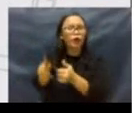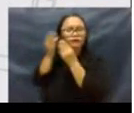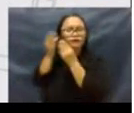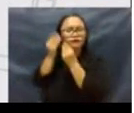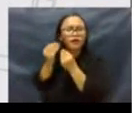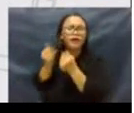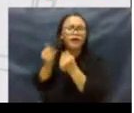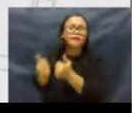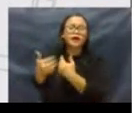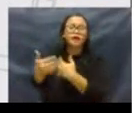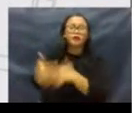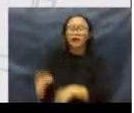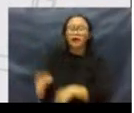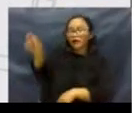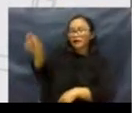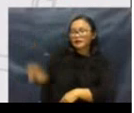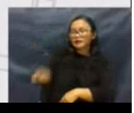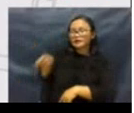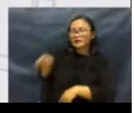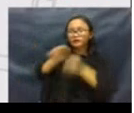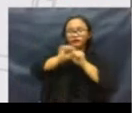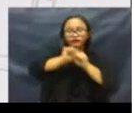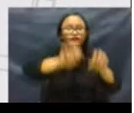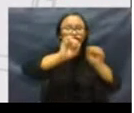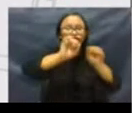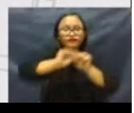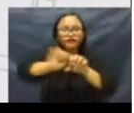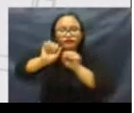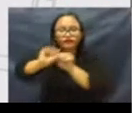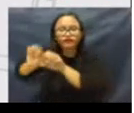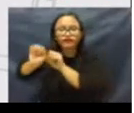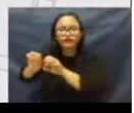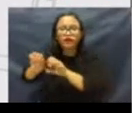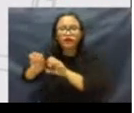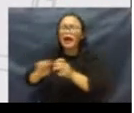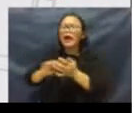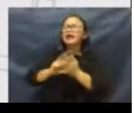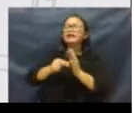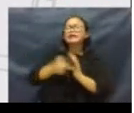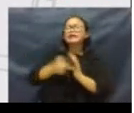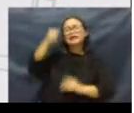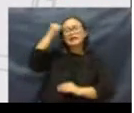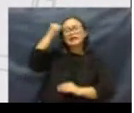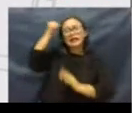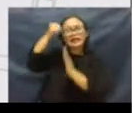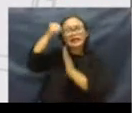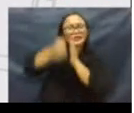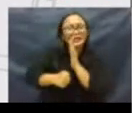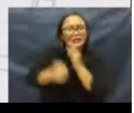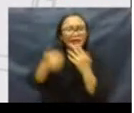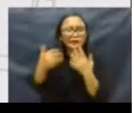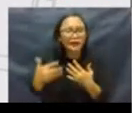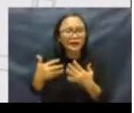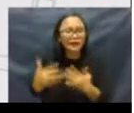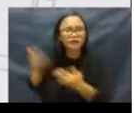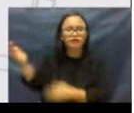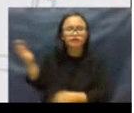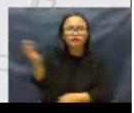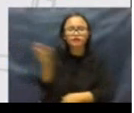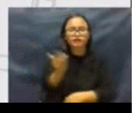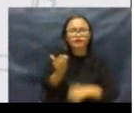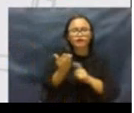Beliau memperkenalkan kepada saya definisi critical thinking dari dua orang ilmuwan psikologi namanya Parker and